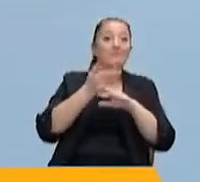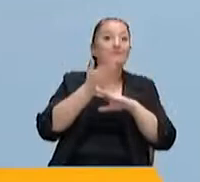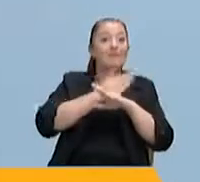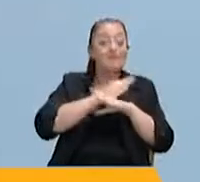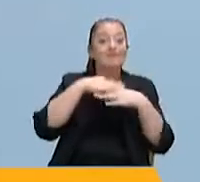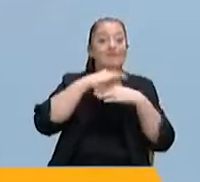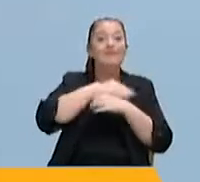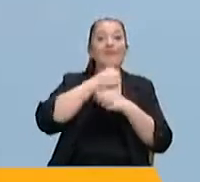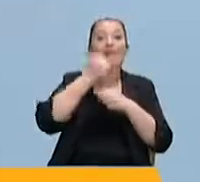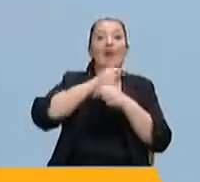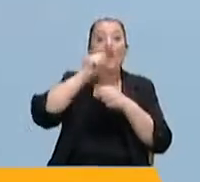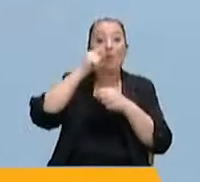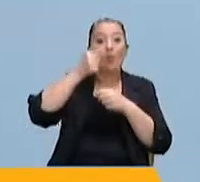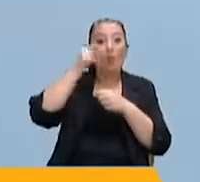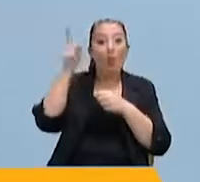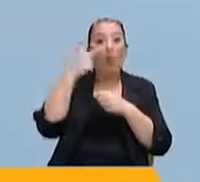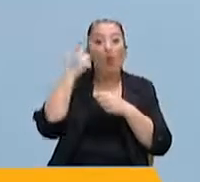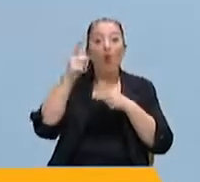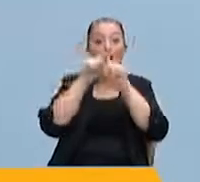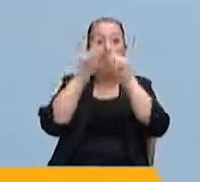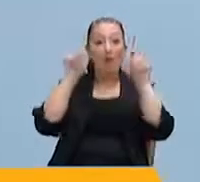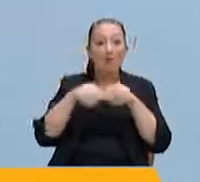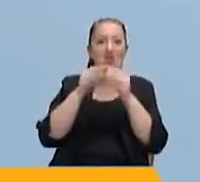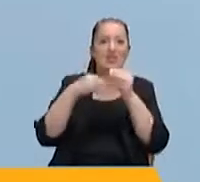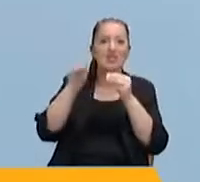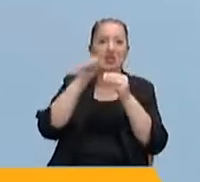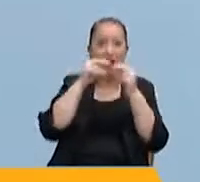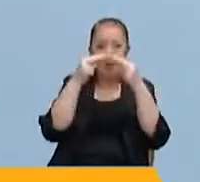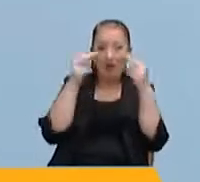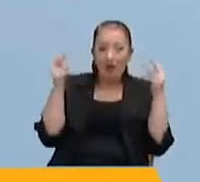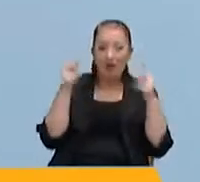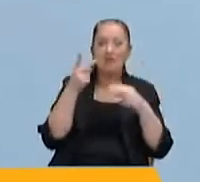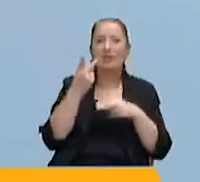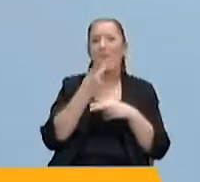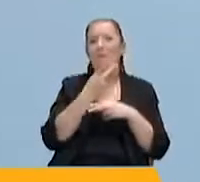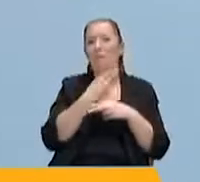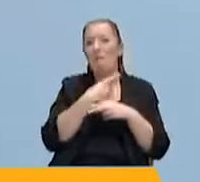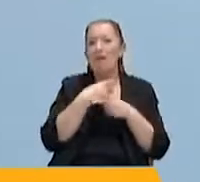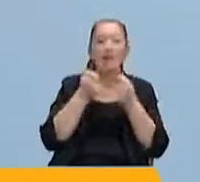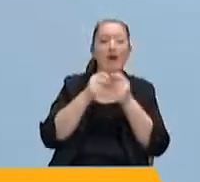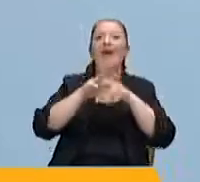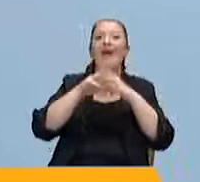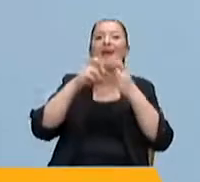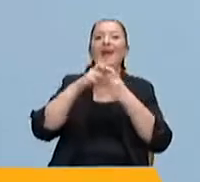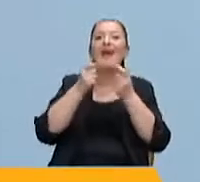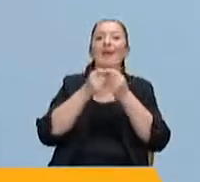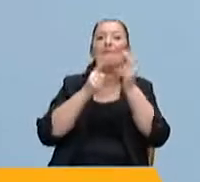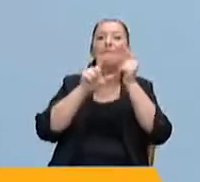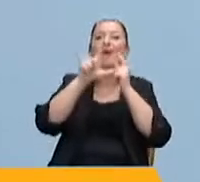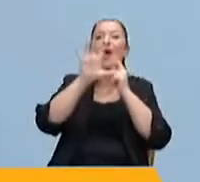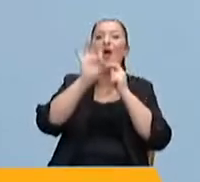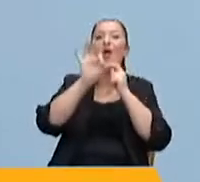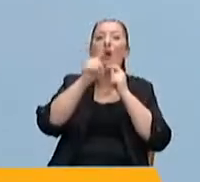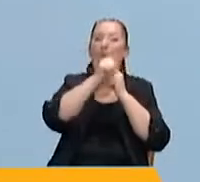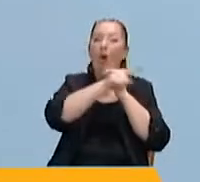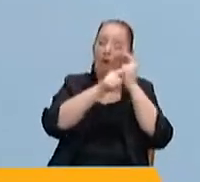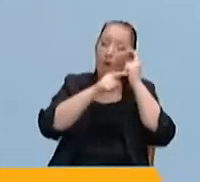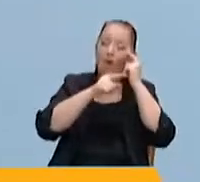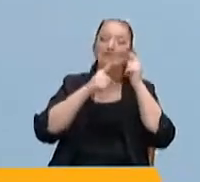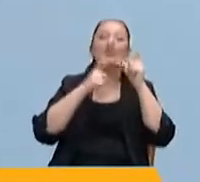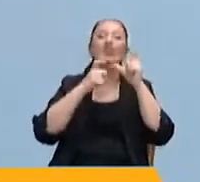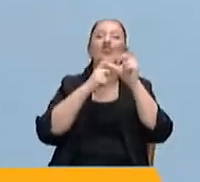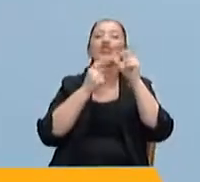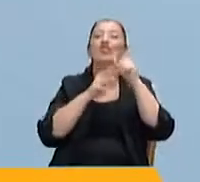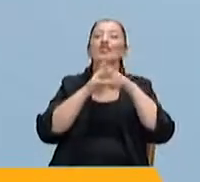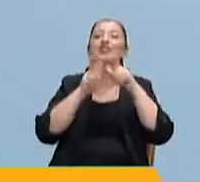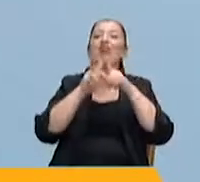Müdürümün tablolarla anlattığı zam hikayesi bana Banker Bilo filmindeki Maho'ya Şener Şen'in "yaptım